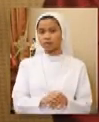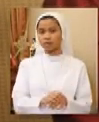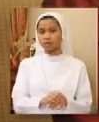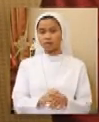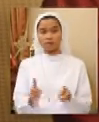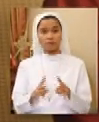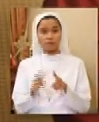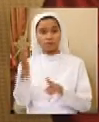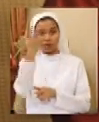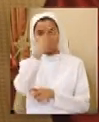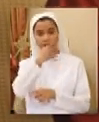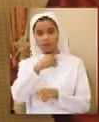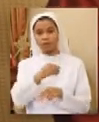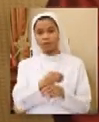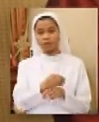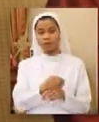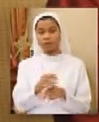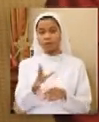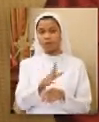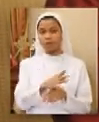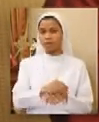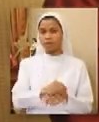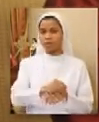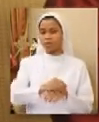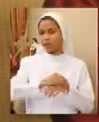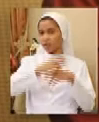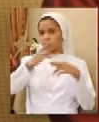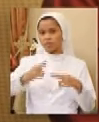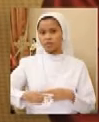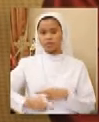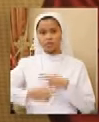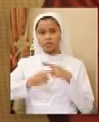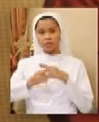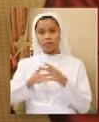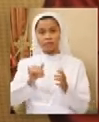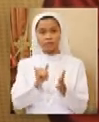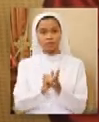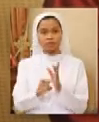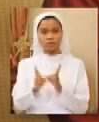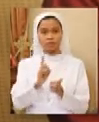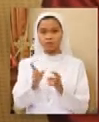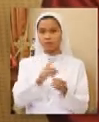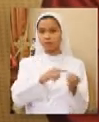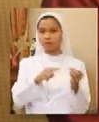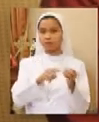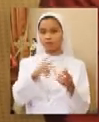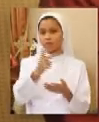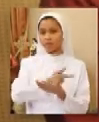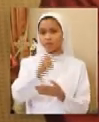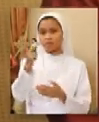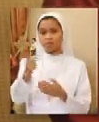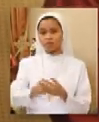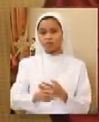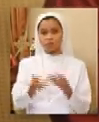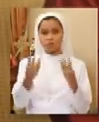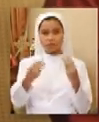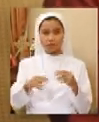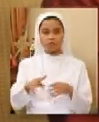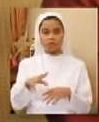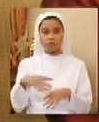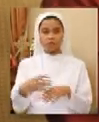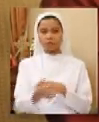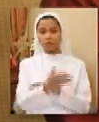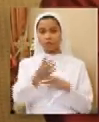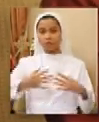disabilities. Napakagayon po as in napaka maugma kasamuyang pinagurulayan digdi po sa satuyang programa. Sana